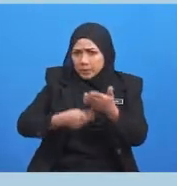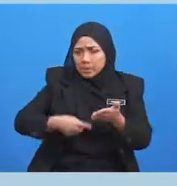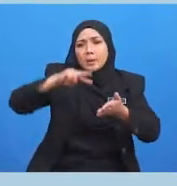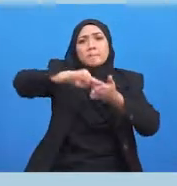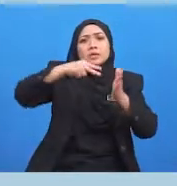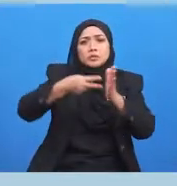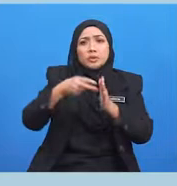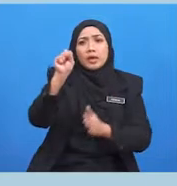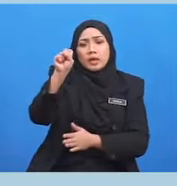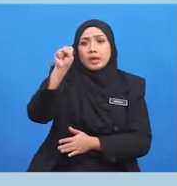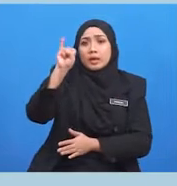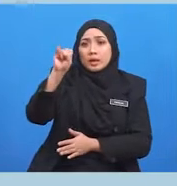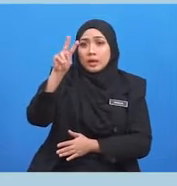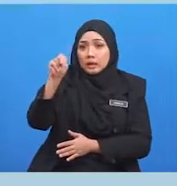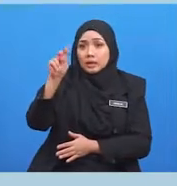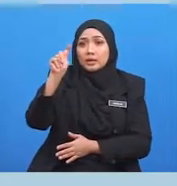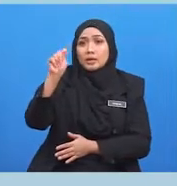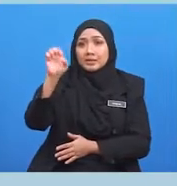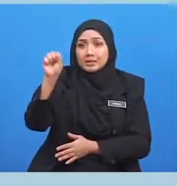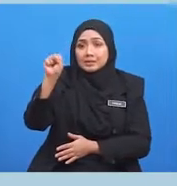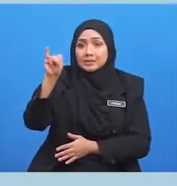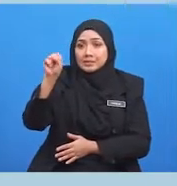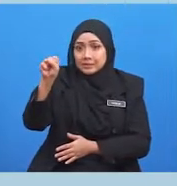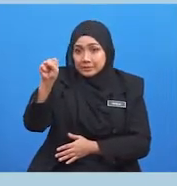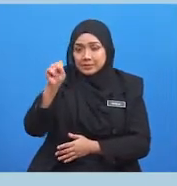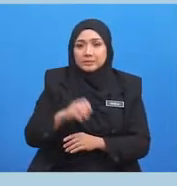yang dimaksudkan dengan sintesis?